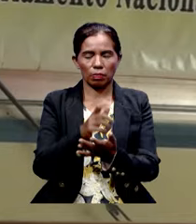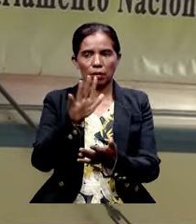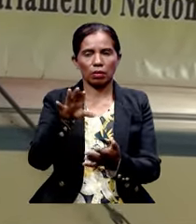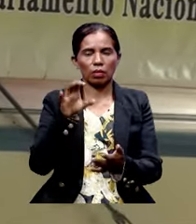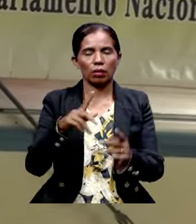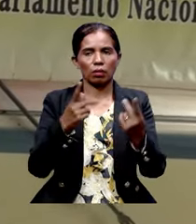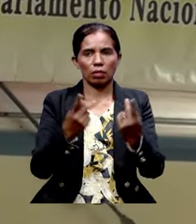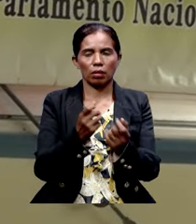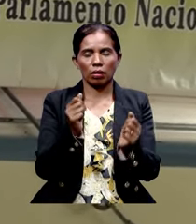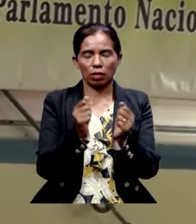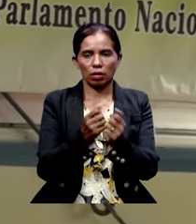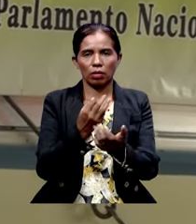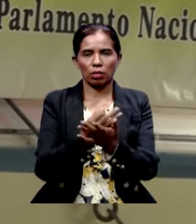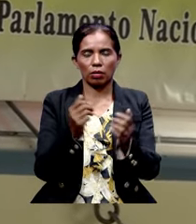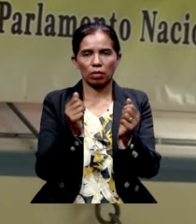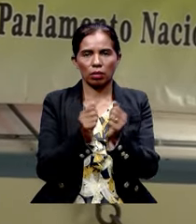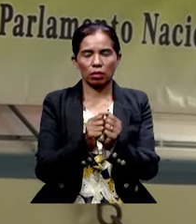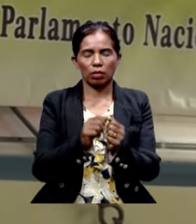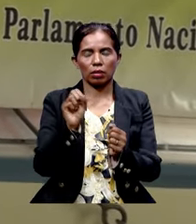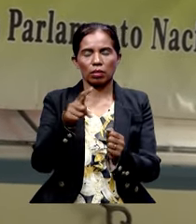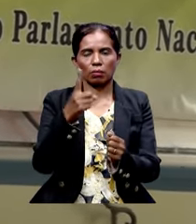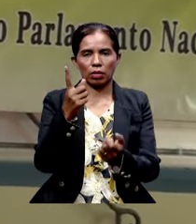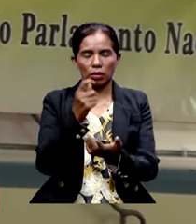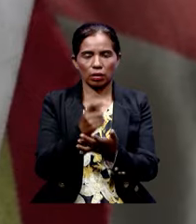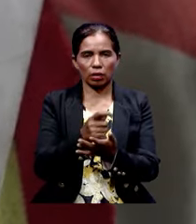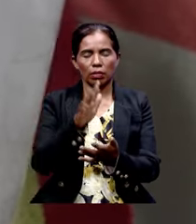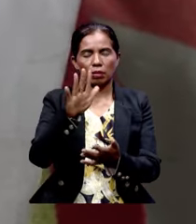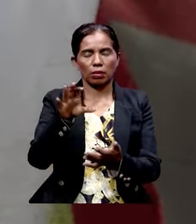karau naing hamutu rihun sanulu resin ida atus lima hitu